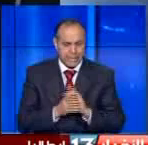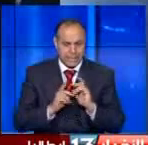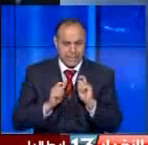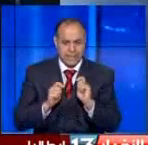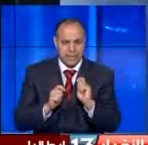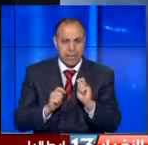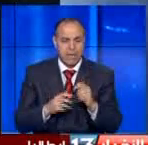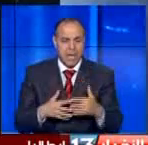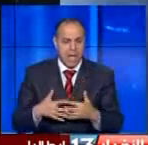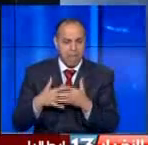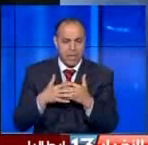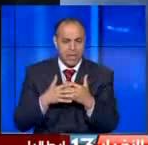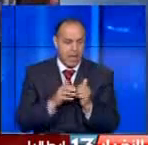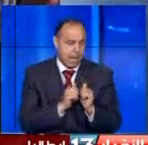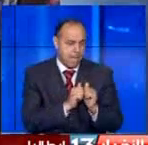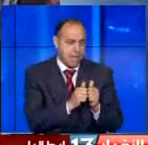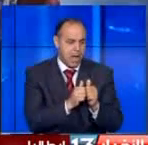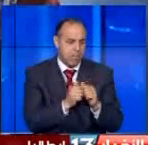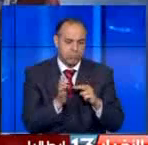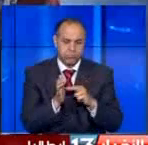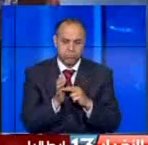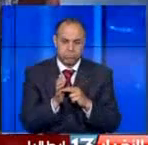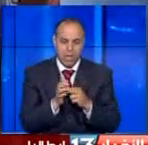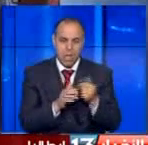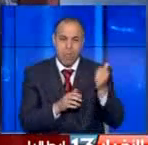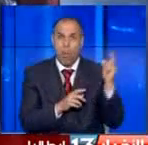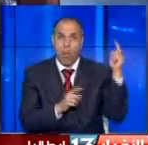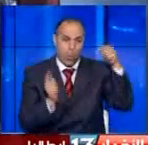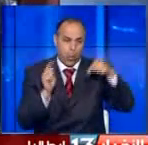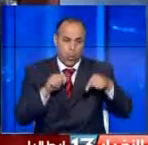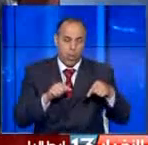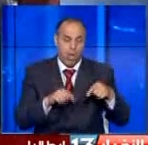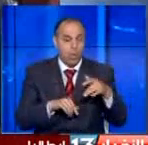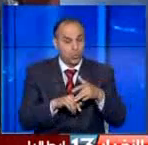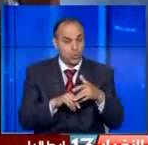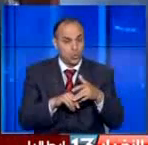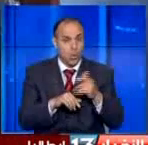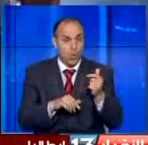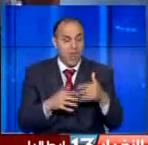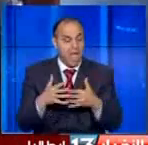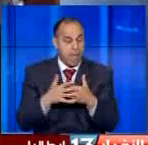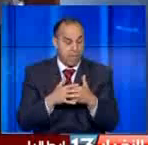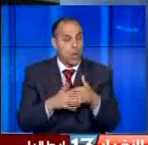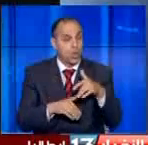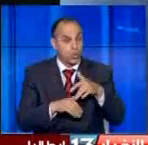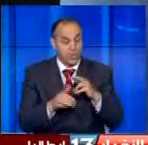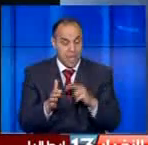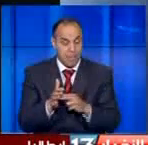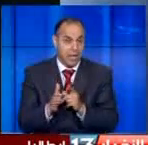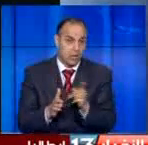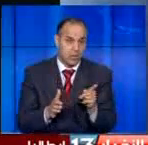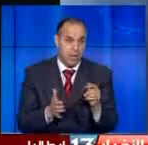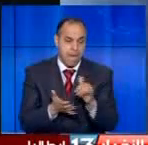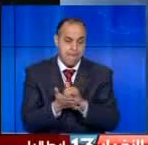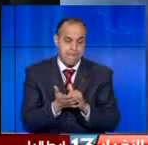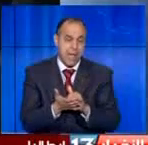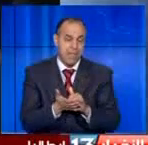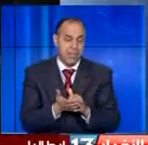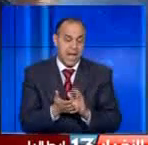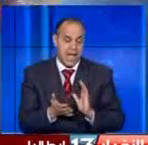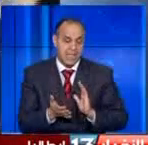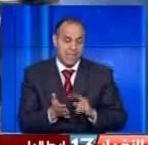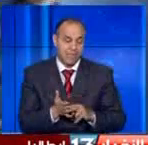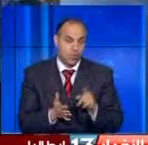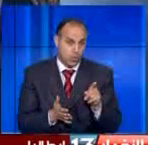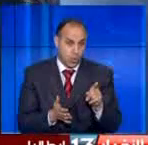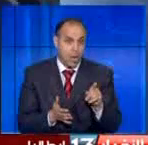الدبلوماسية بين واشنطن وحلفاء دمشق بعد الضربة الصاروخية التي وجهتها الولايات المتحدة الأمريكية إلى مطار شعيرات العسكري في